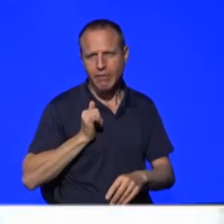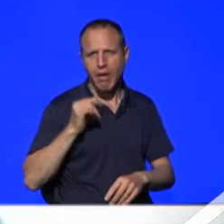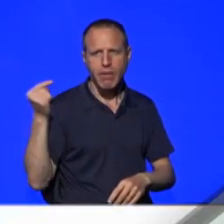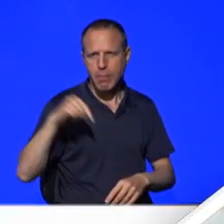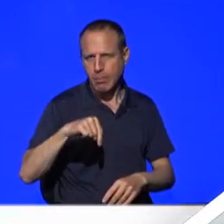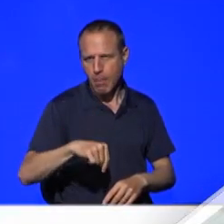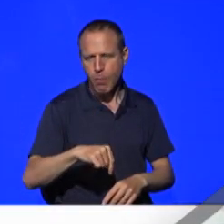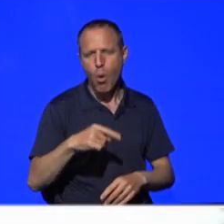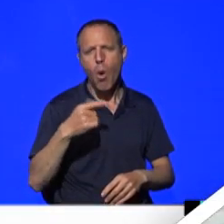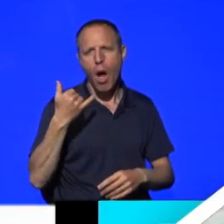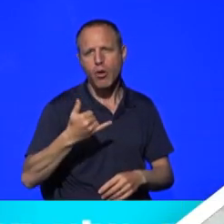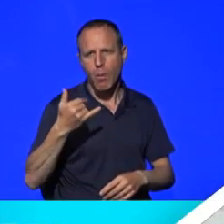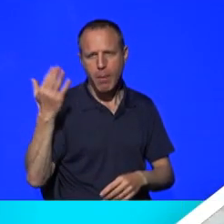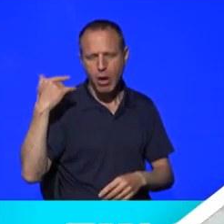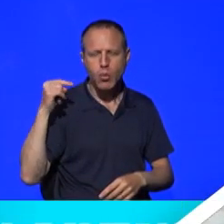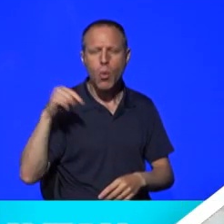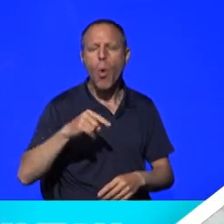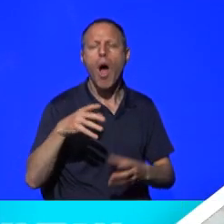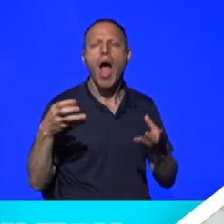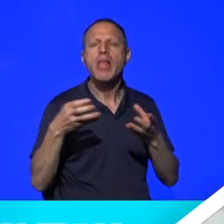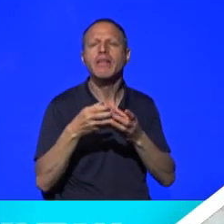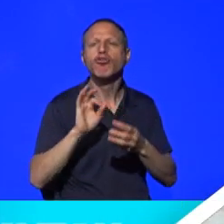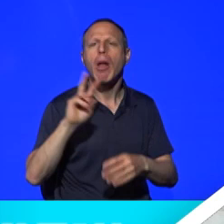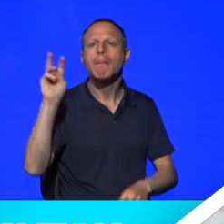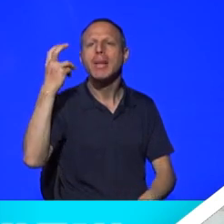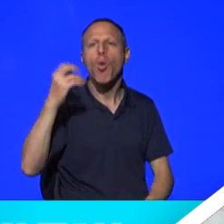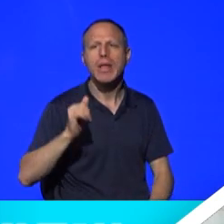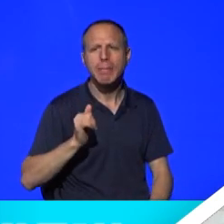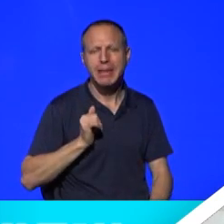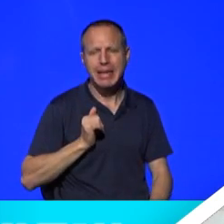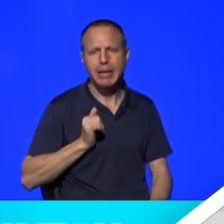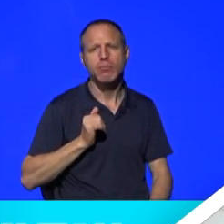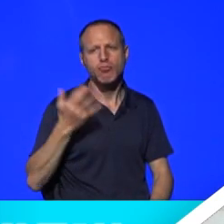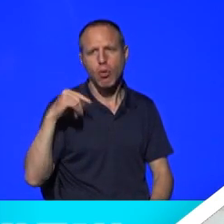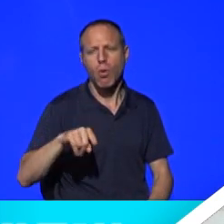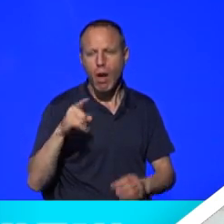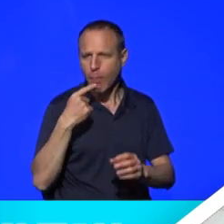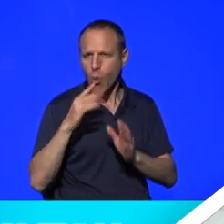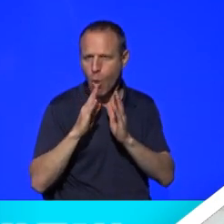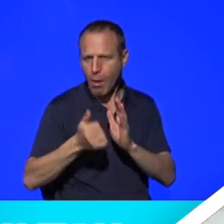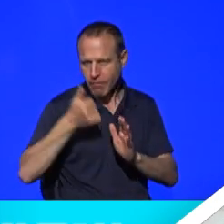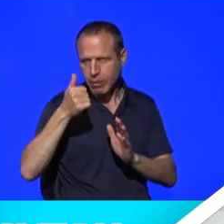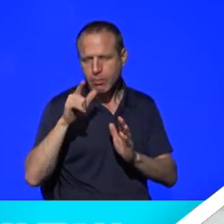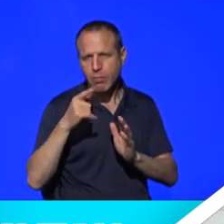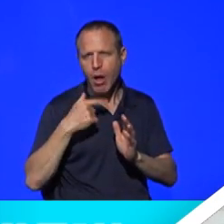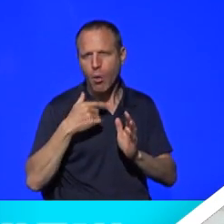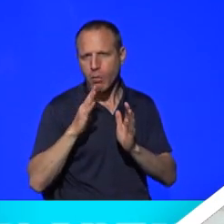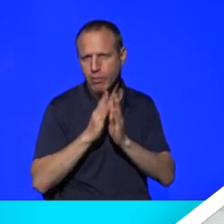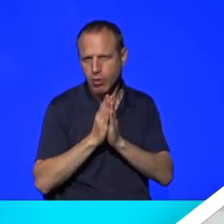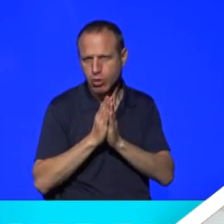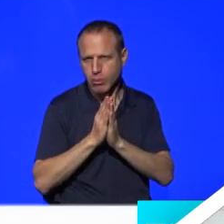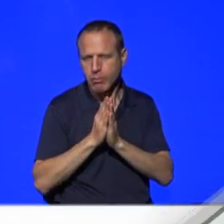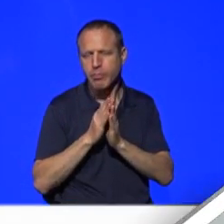היום היו פה קבוצה גדולה של מילואימניקים שישבו פה, אז מול המפקדים שלהם, אנחנו מבקשים, חבר'ה, תתנו לנו את המיטב שאתם יכולים